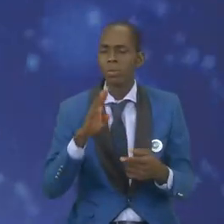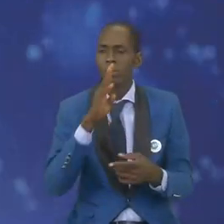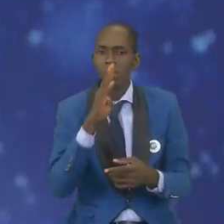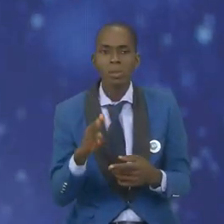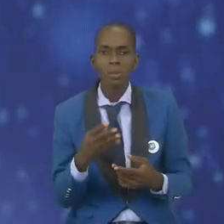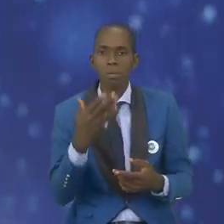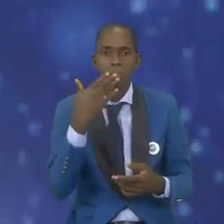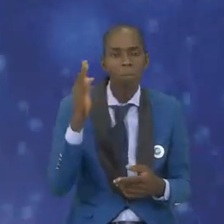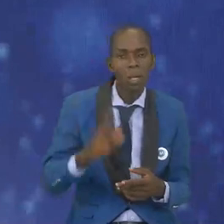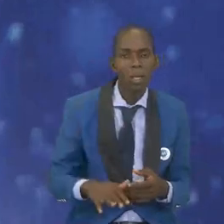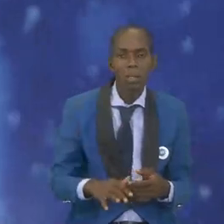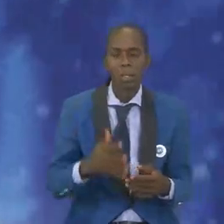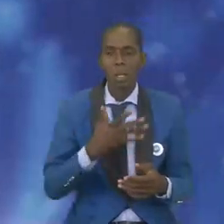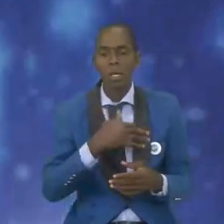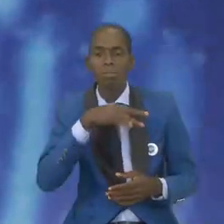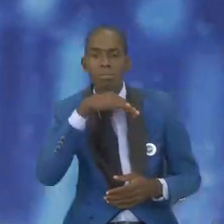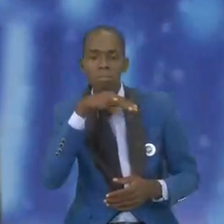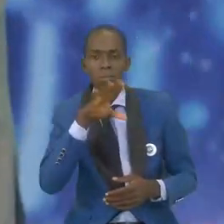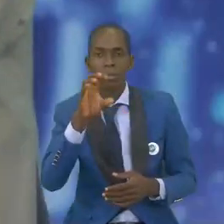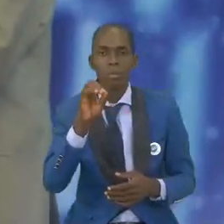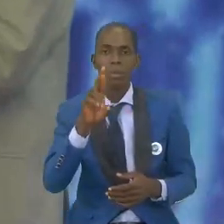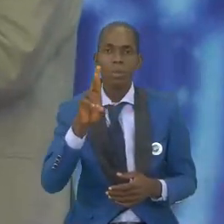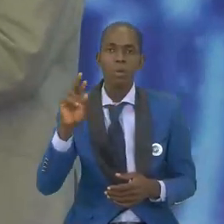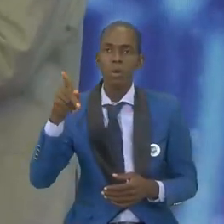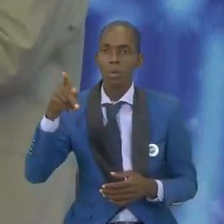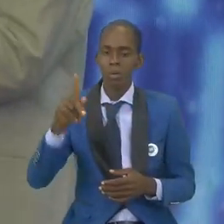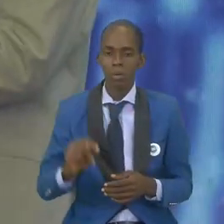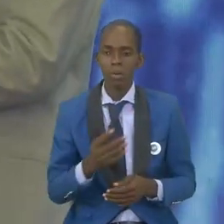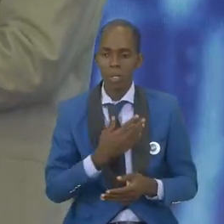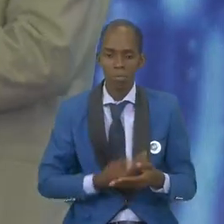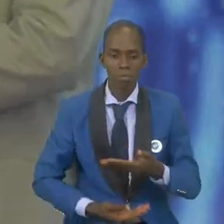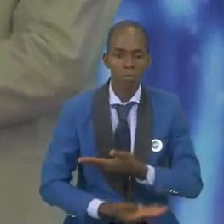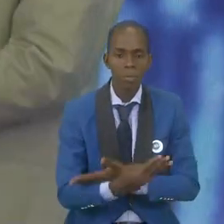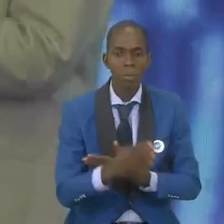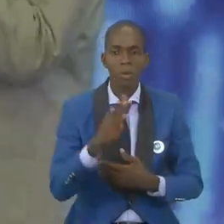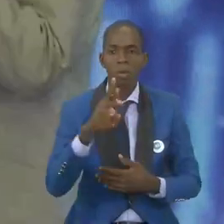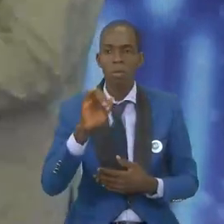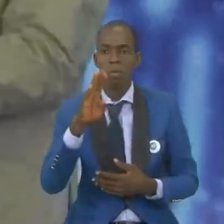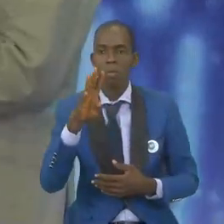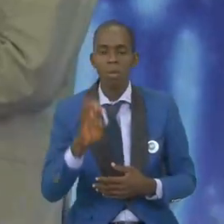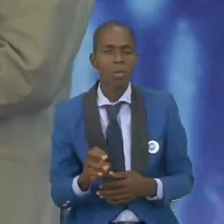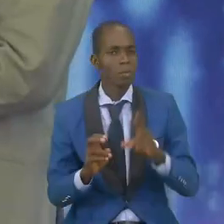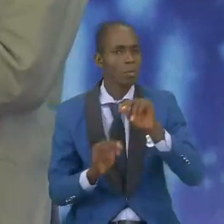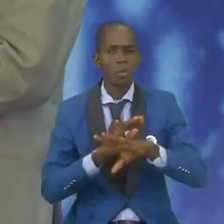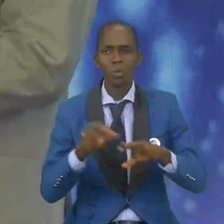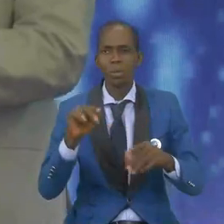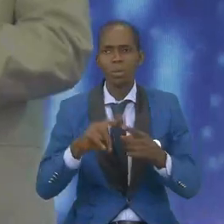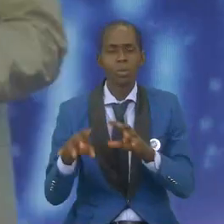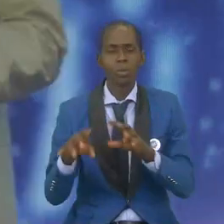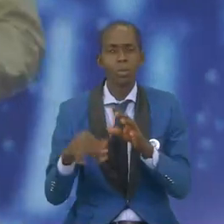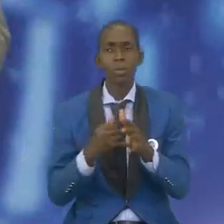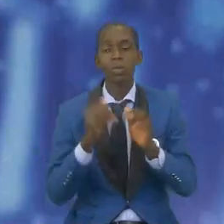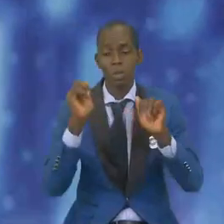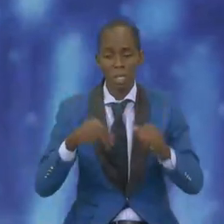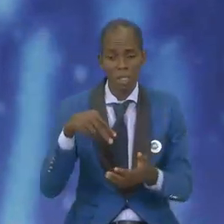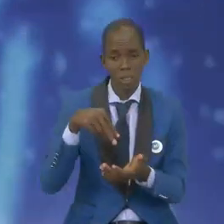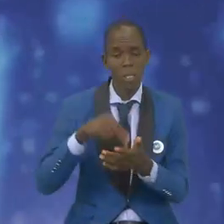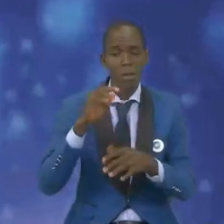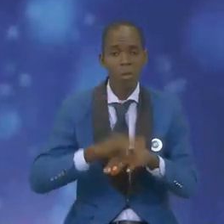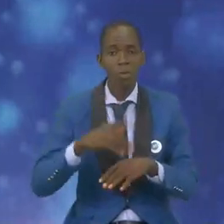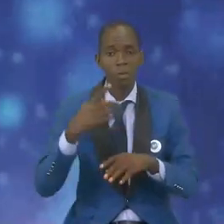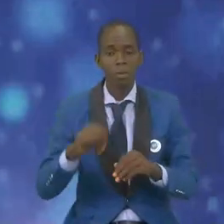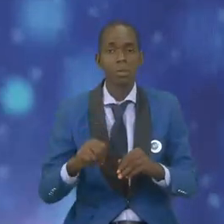où. Nous n'avons pas besoin de nous enorgueillir. Nous n'avons pas besoin d'être corrompus. Nous n'avons pas besoin de compromettre avec eux. Nous pouvons tenir. Tenir sur